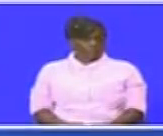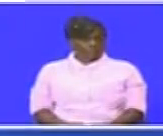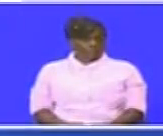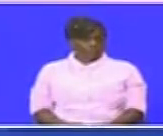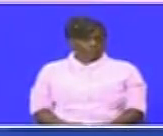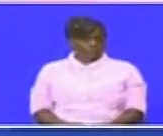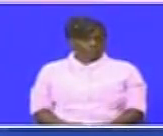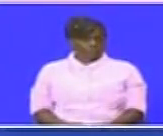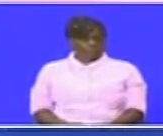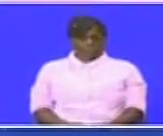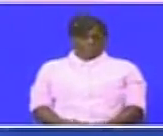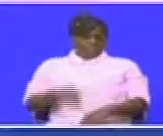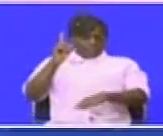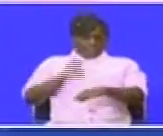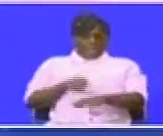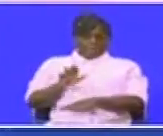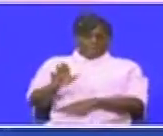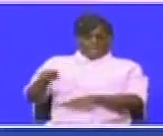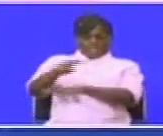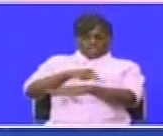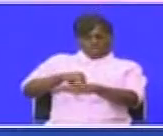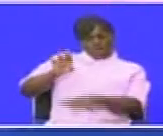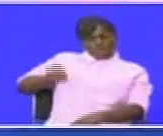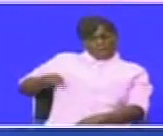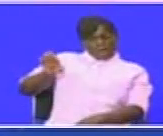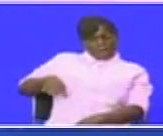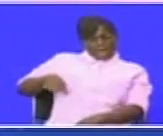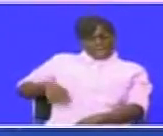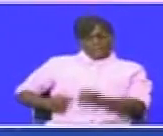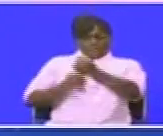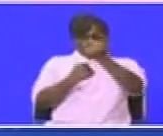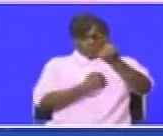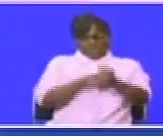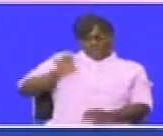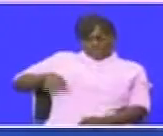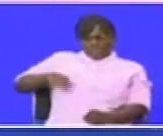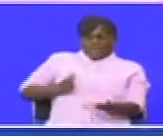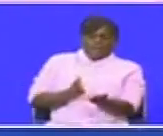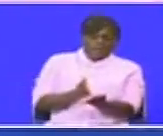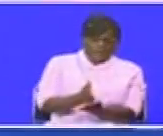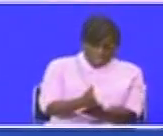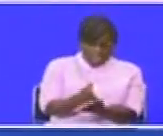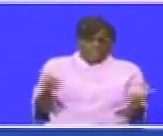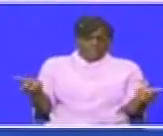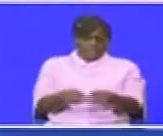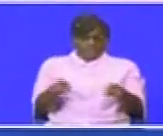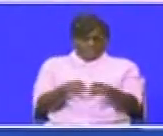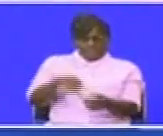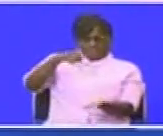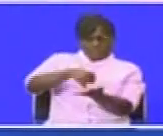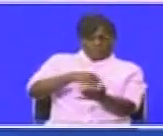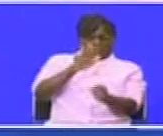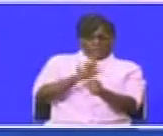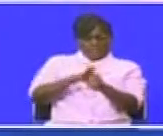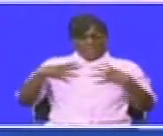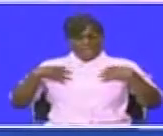implementing it first. Katika kipindi alichokuwa mama wa taifa alishabikia sana haki za wanawake kuwezeshwa mbali na kujihusisha na masuala